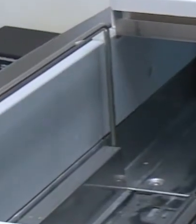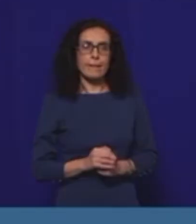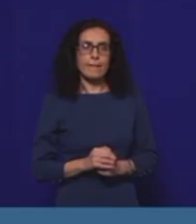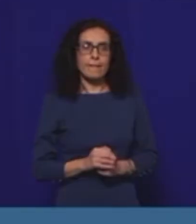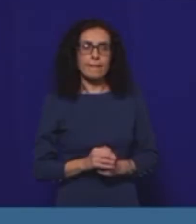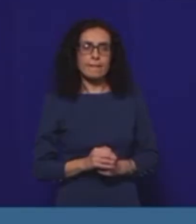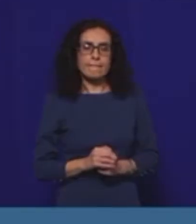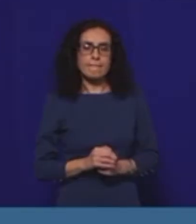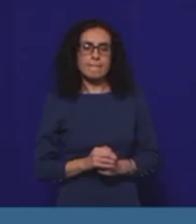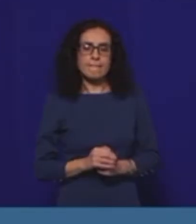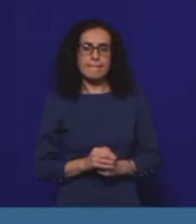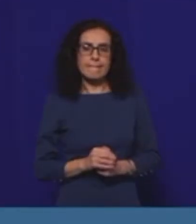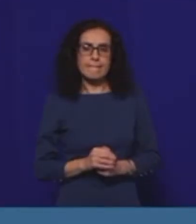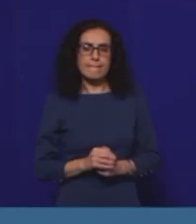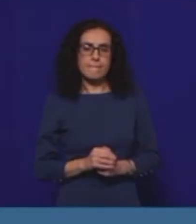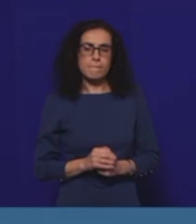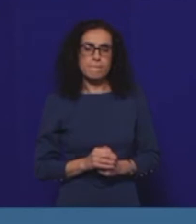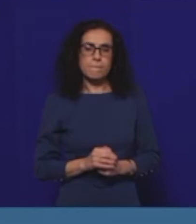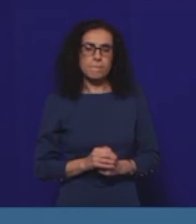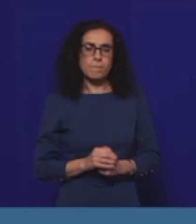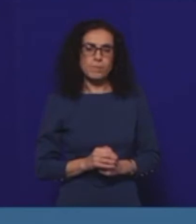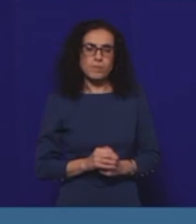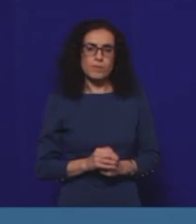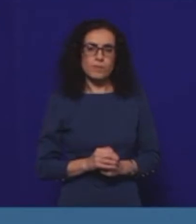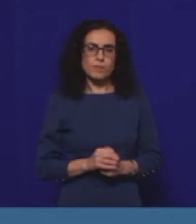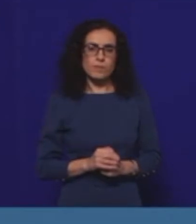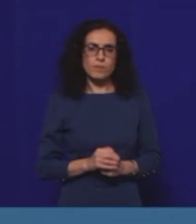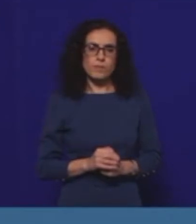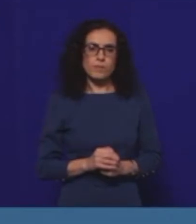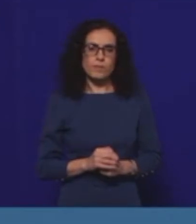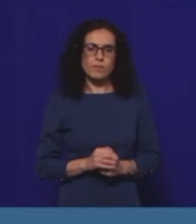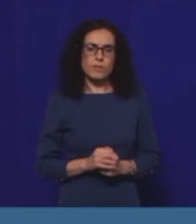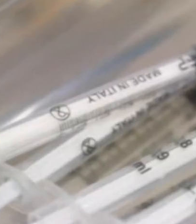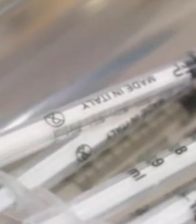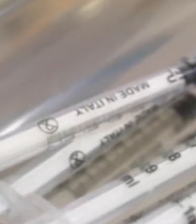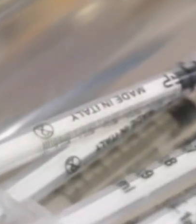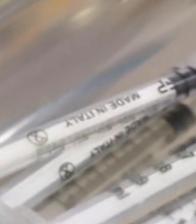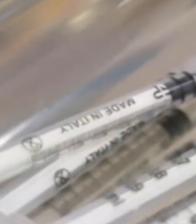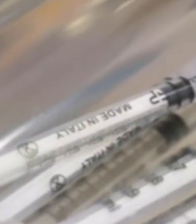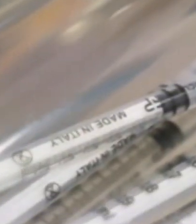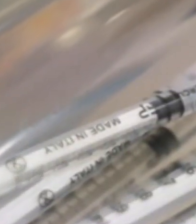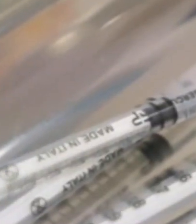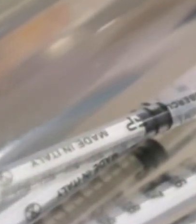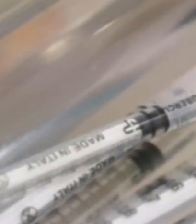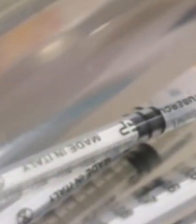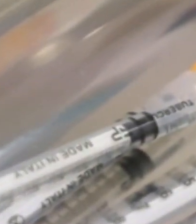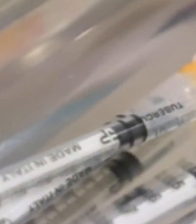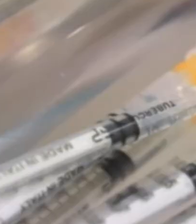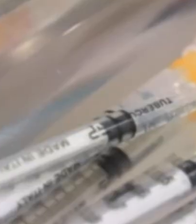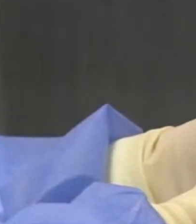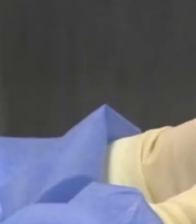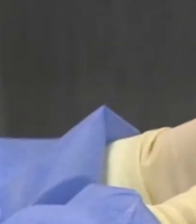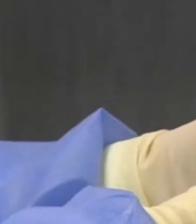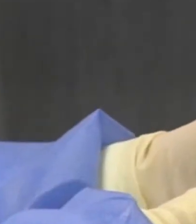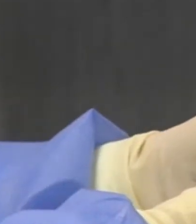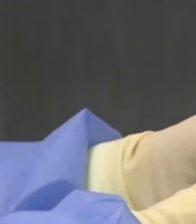attiv. Net News intant saqsa jekk kienx hemm persuni li ħadu l-vaċċin tal-COVID-19 u daħlu l-isptar minħabba s-sintomi